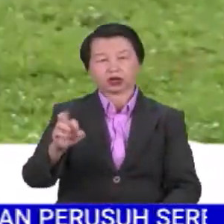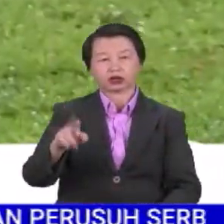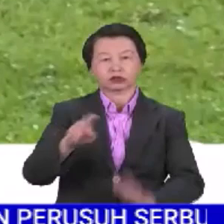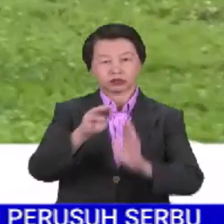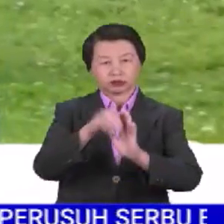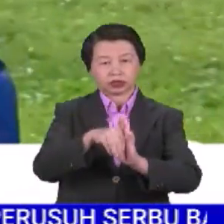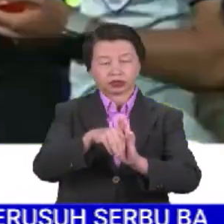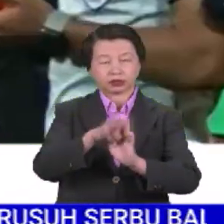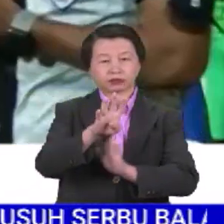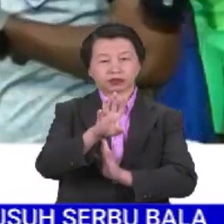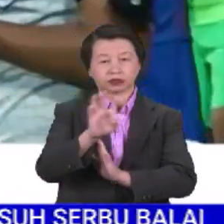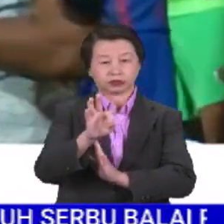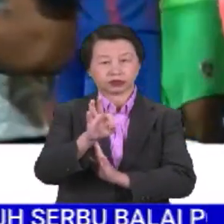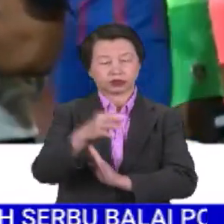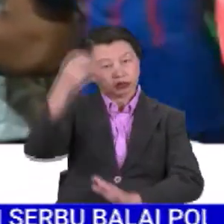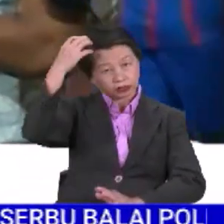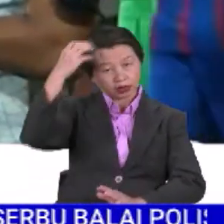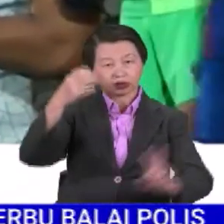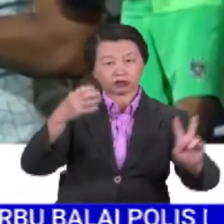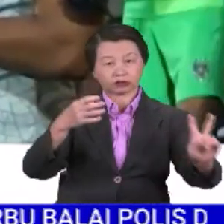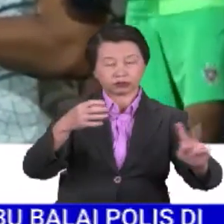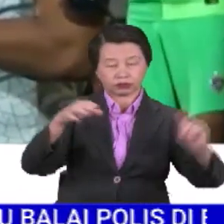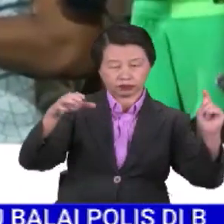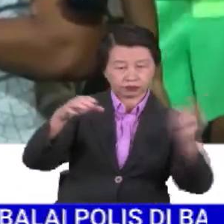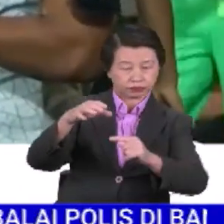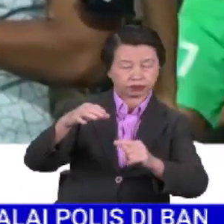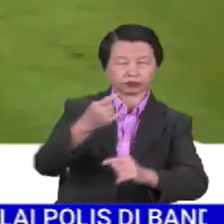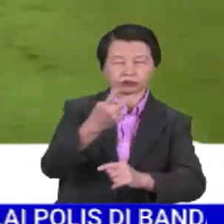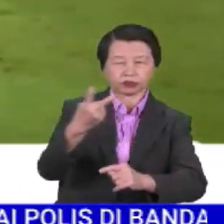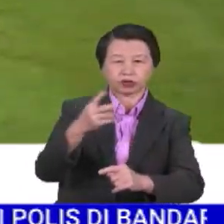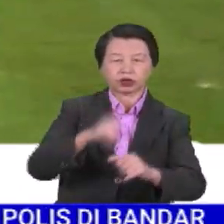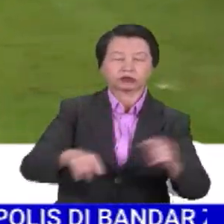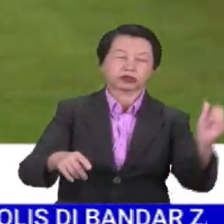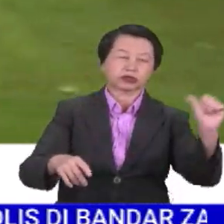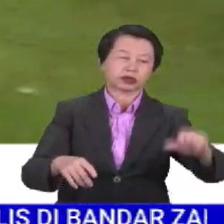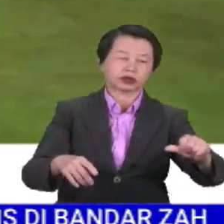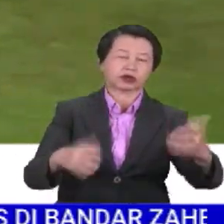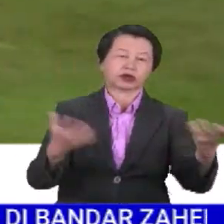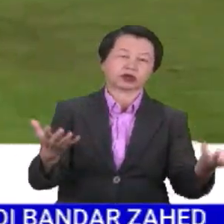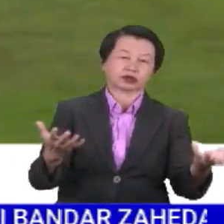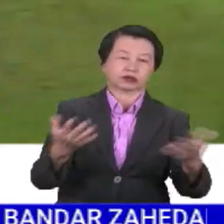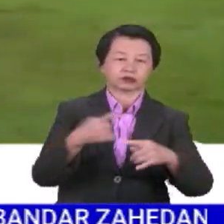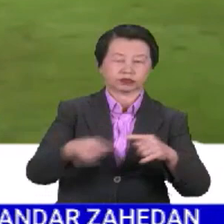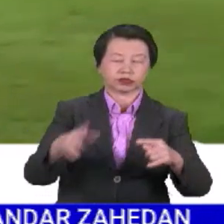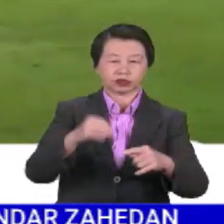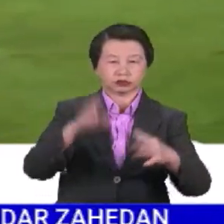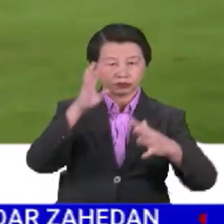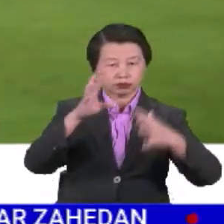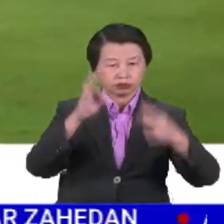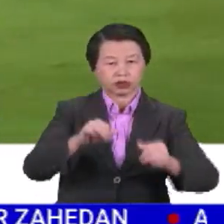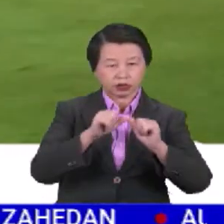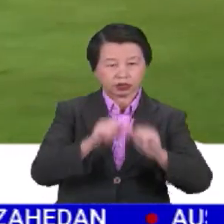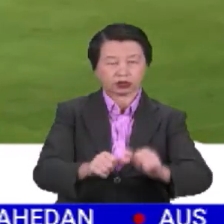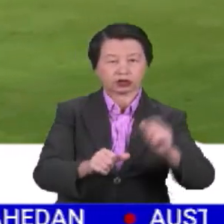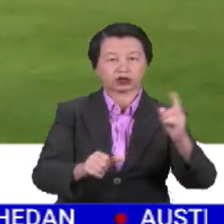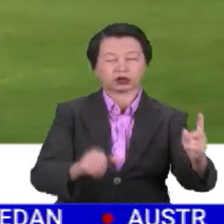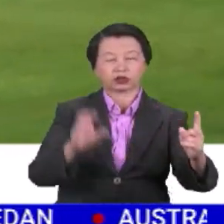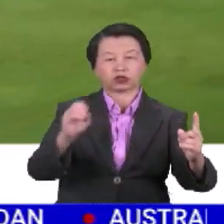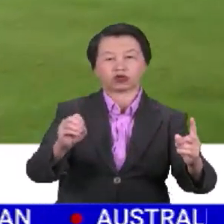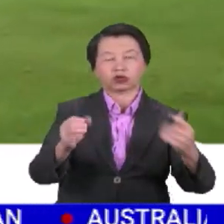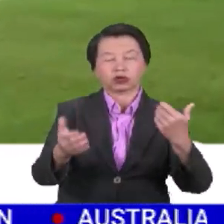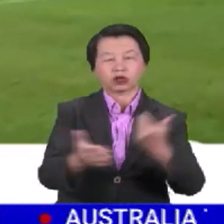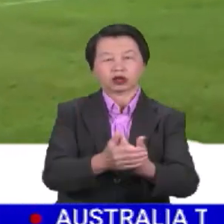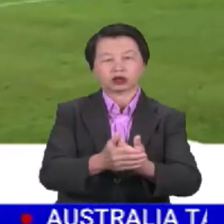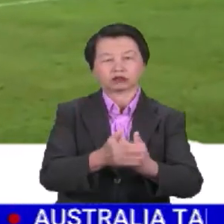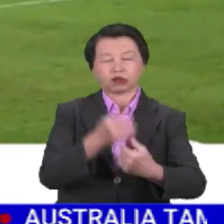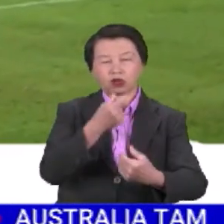ke-49 selango 2 berpeluang menjaringkan beberapa gol namun ia gagal disempurnakan dan keputusan kekal satu kosong sehingga